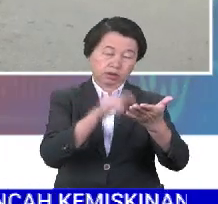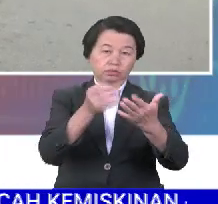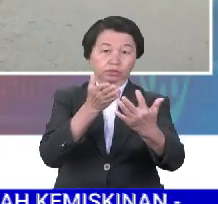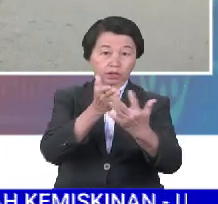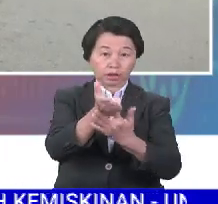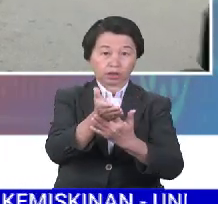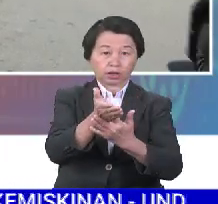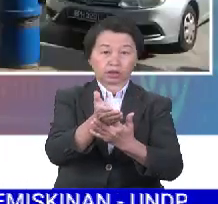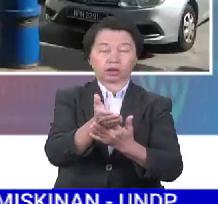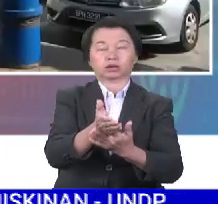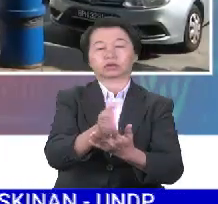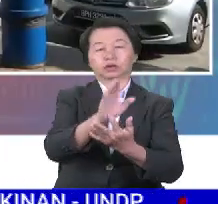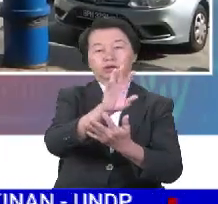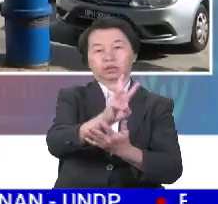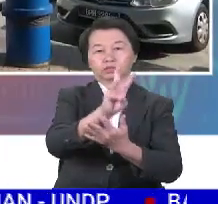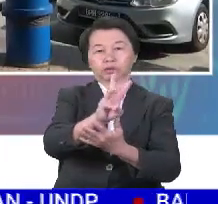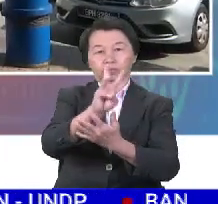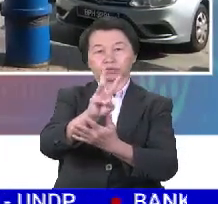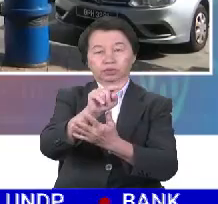diakses menerusi laman sesawang